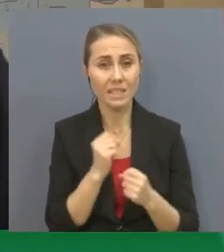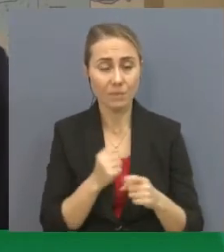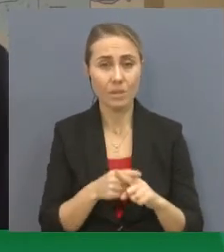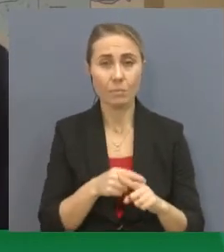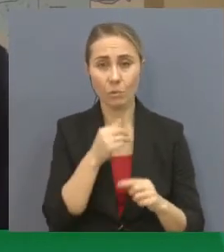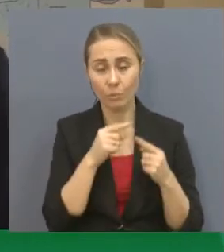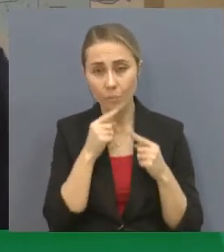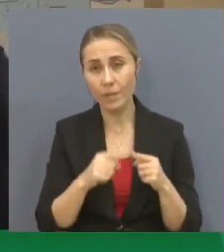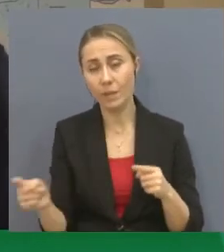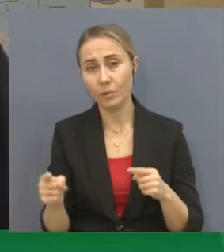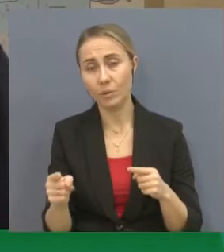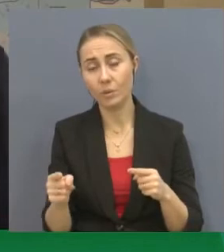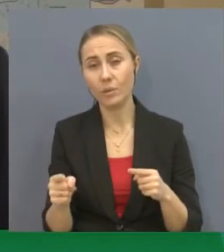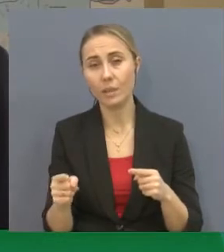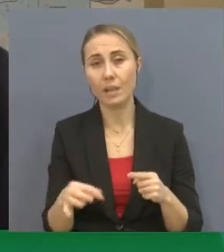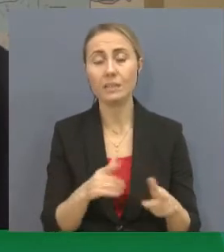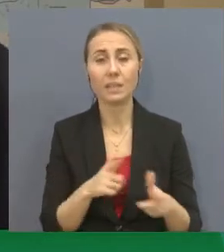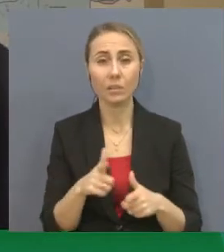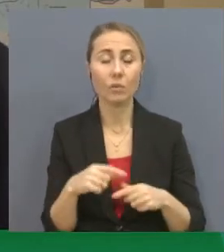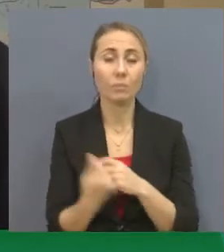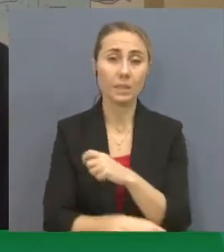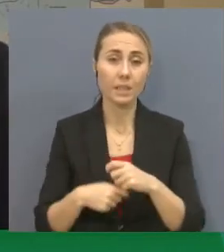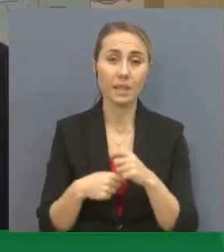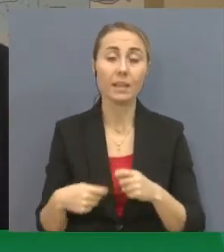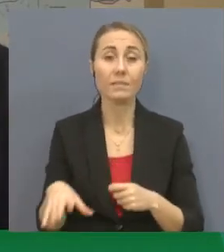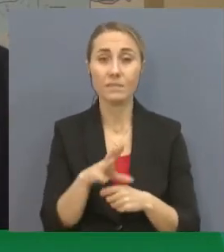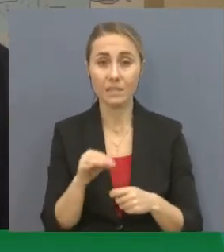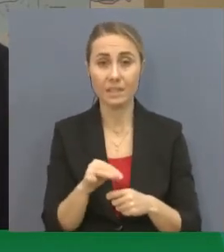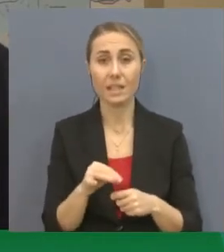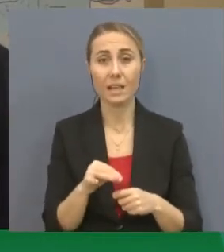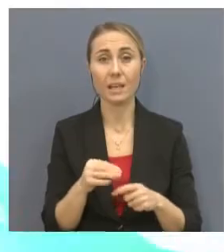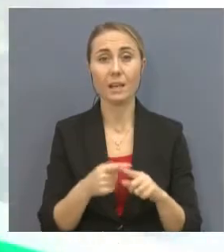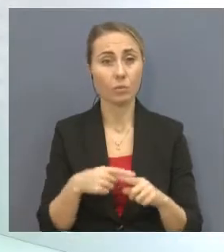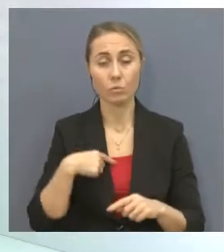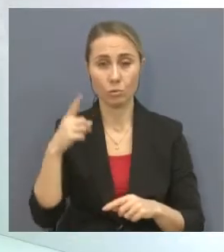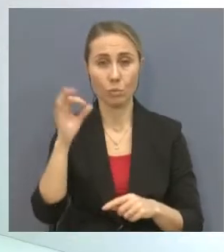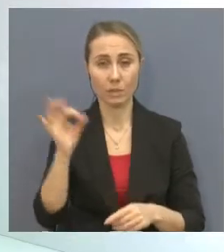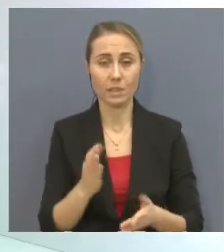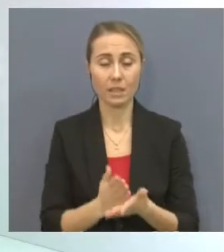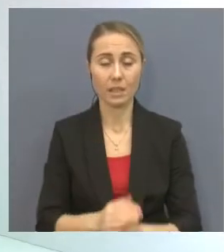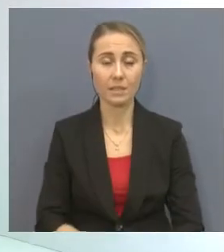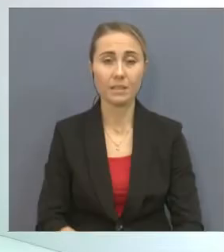говорил заготовка материалов есть лишь появился у вас масса составляет 100 процентов